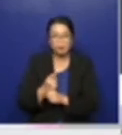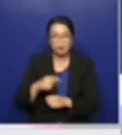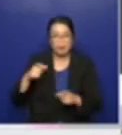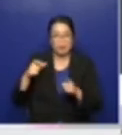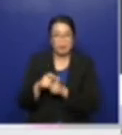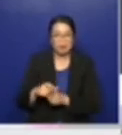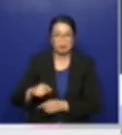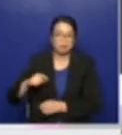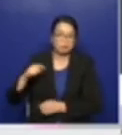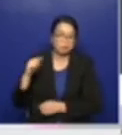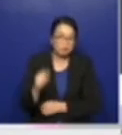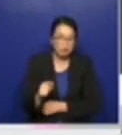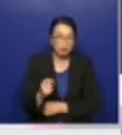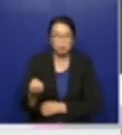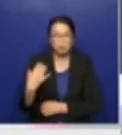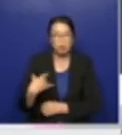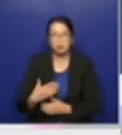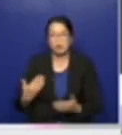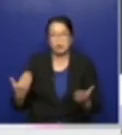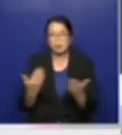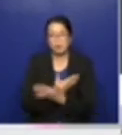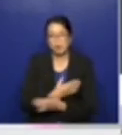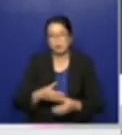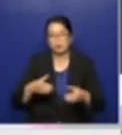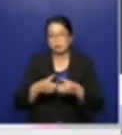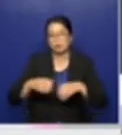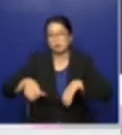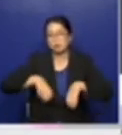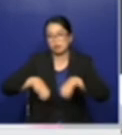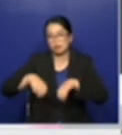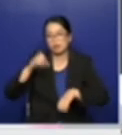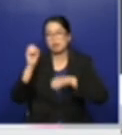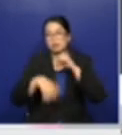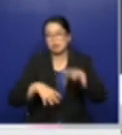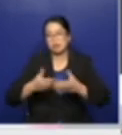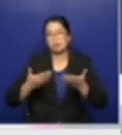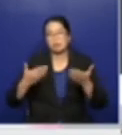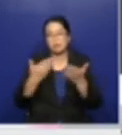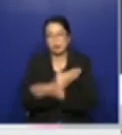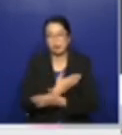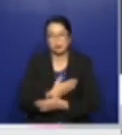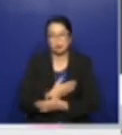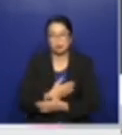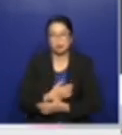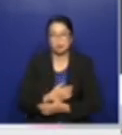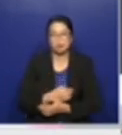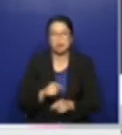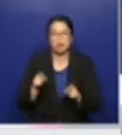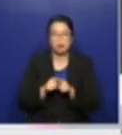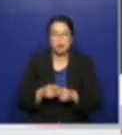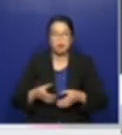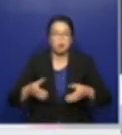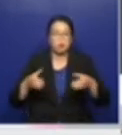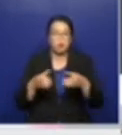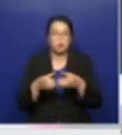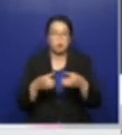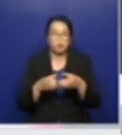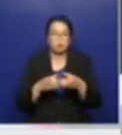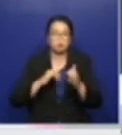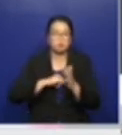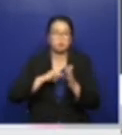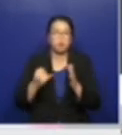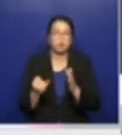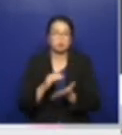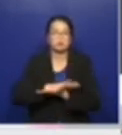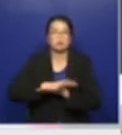งไปบอกว่าเปลี่ยนให้คณะบริหารจัดการขยะเนี่ยเป็นวาระแห่งชาติให้เป็นคณะอะไรจังหวัดสะอ